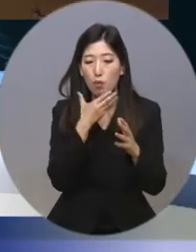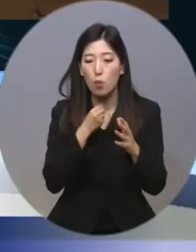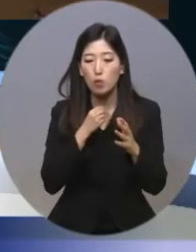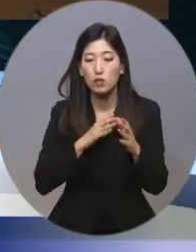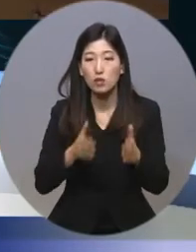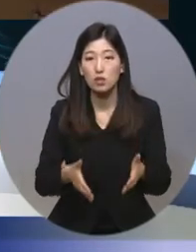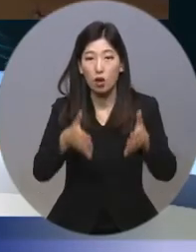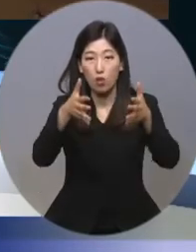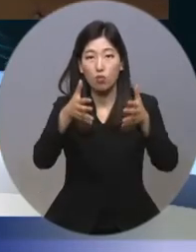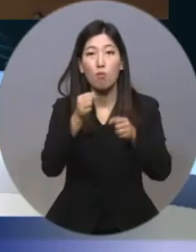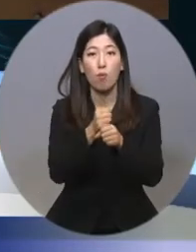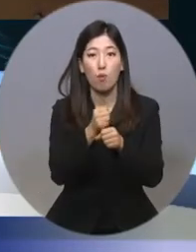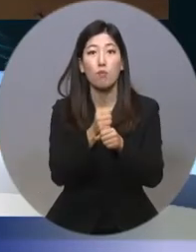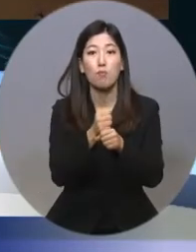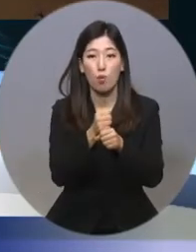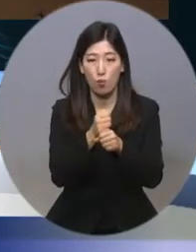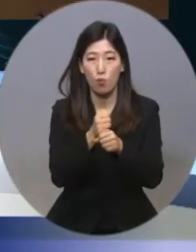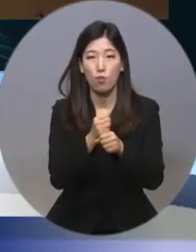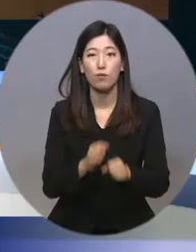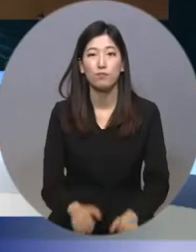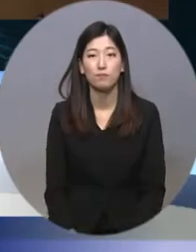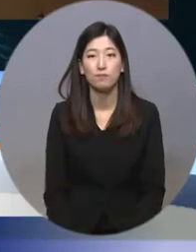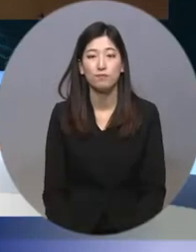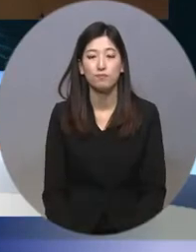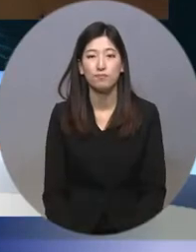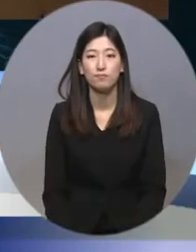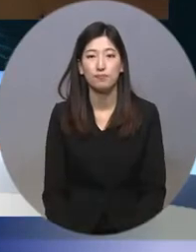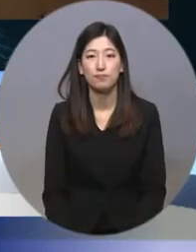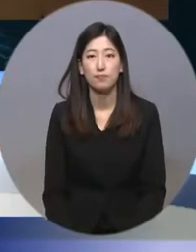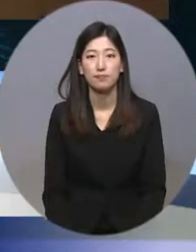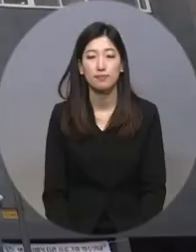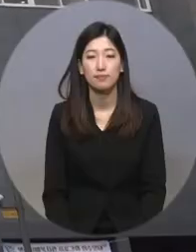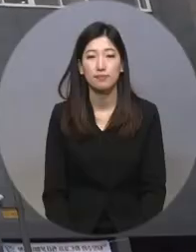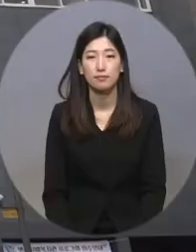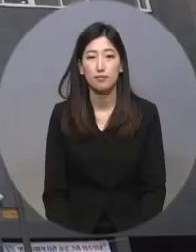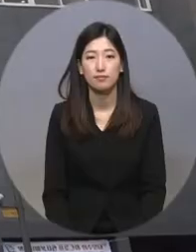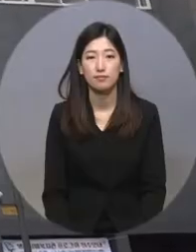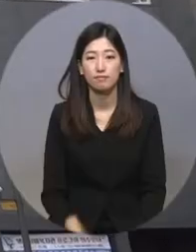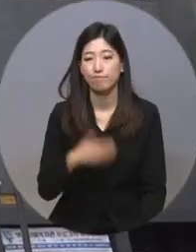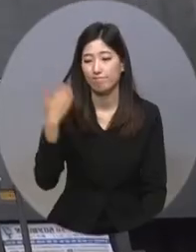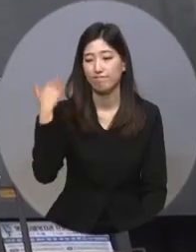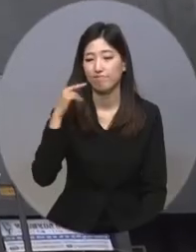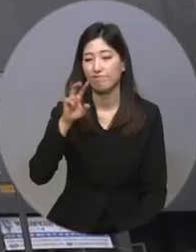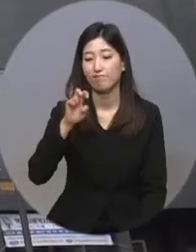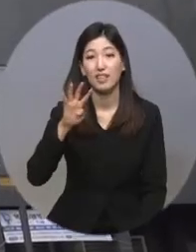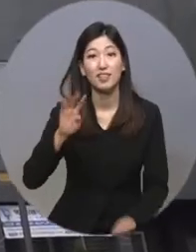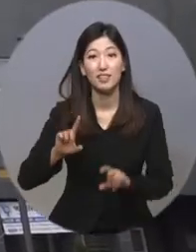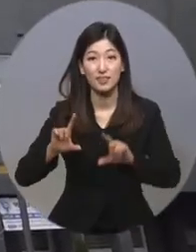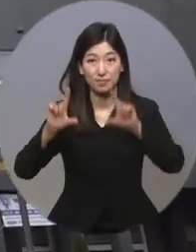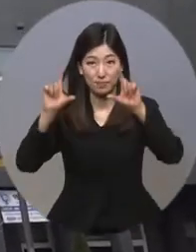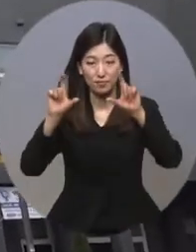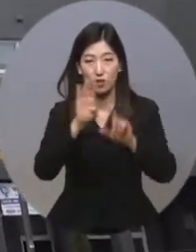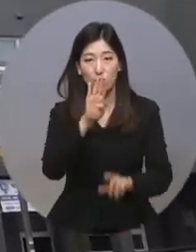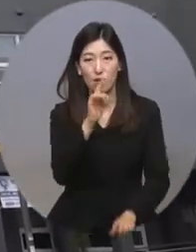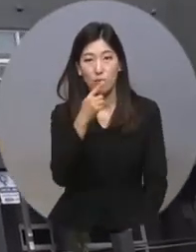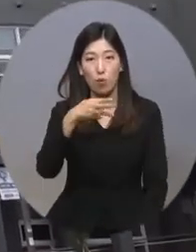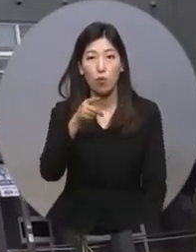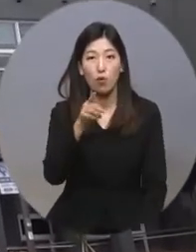종합복지타운이 들어섰습니다. 이종석 기자가 보도합니다. 지난 24일